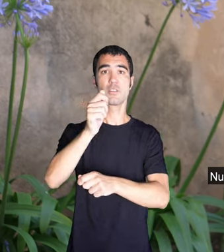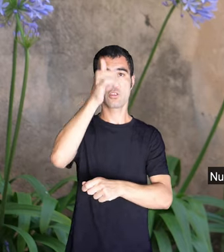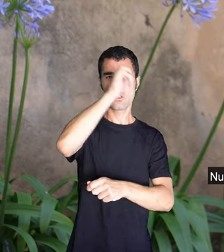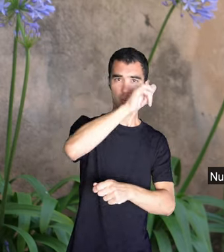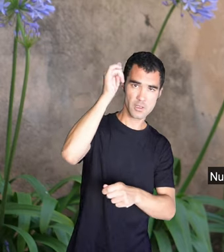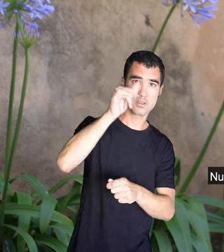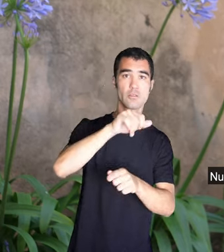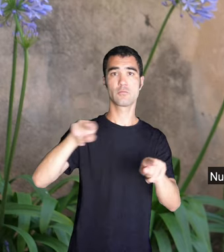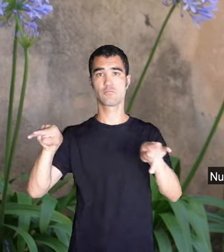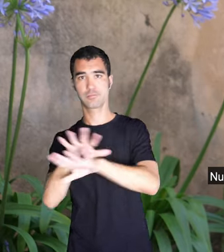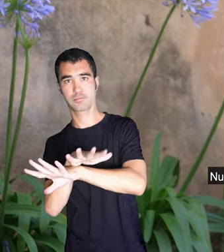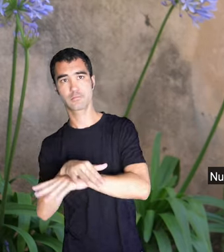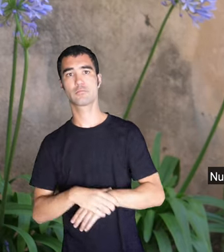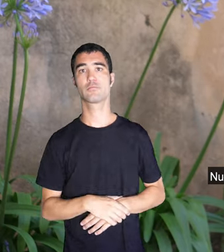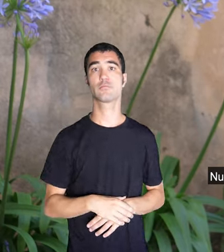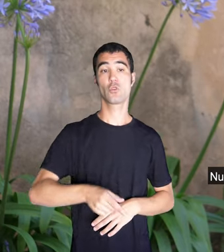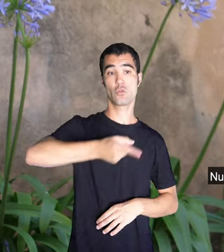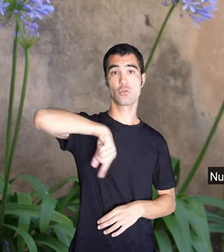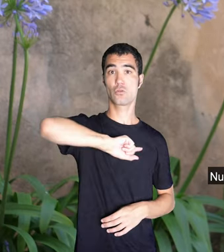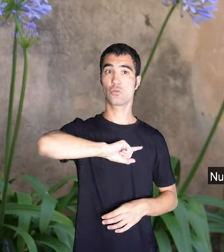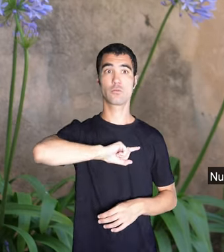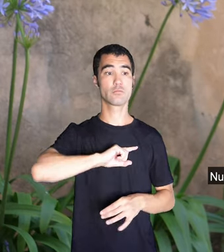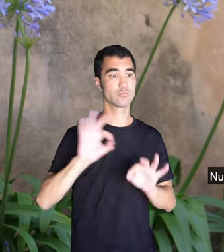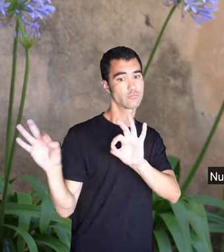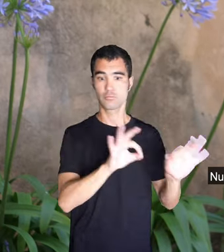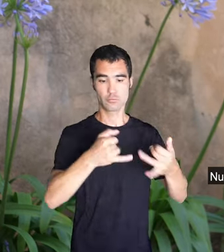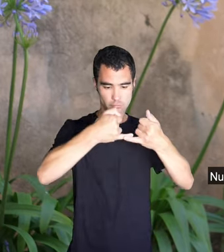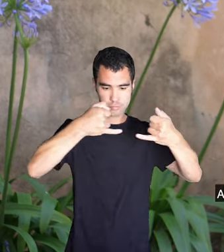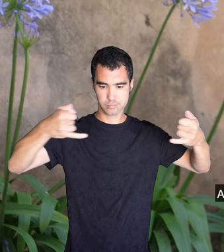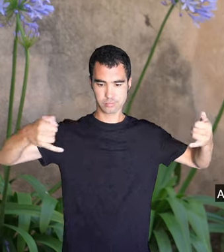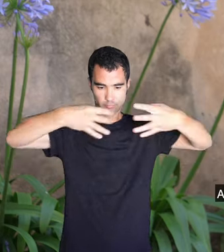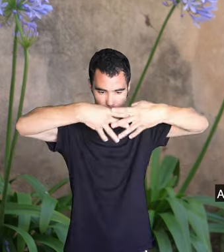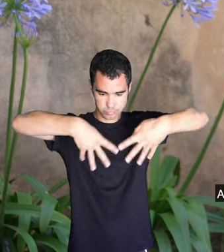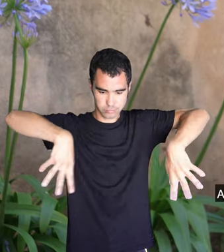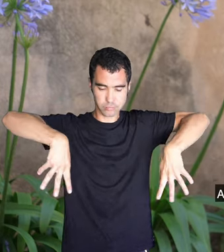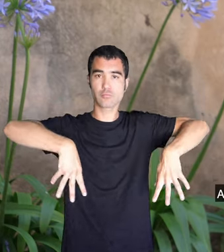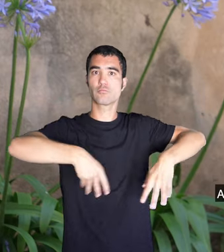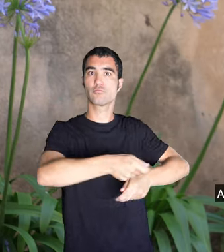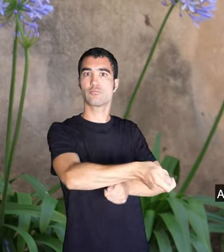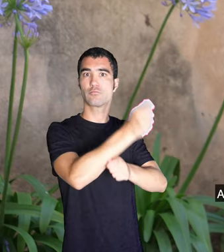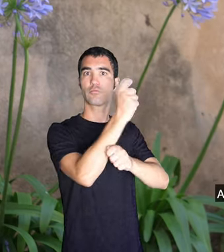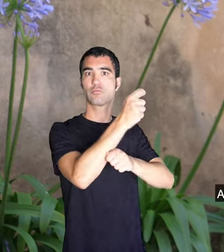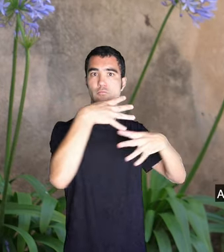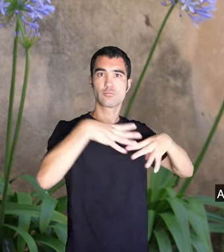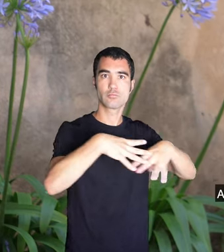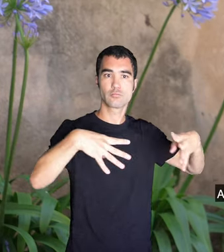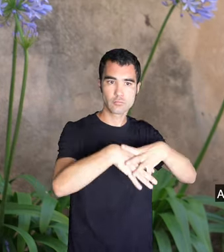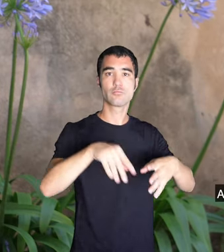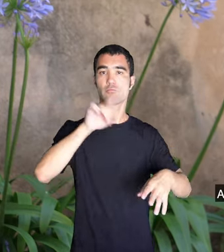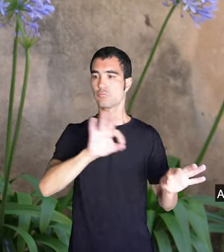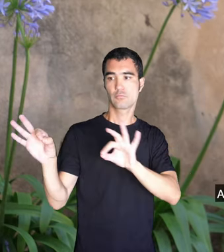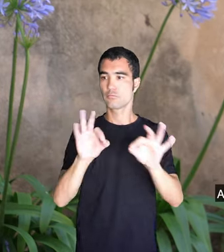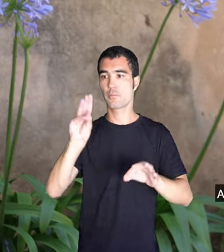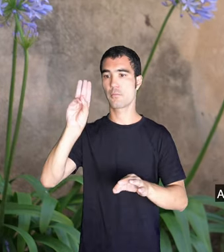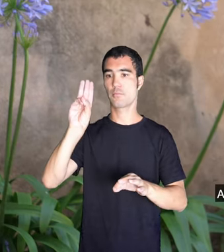faner. I nosaltres havíem de llestir palangres, que anava de palangre, i havien de llestir